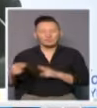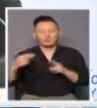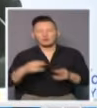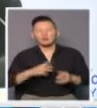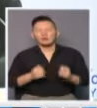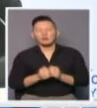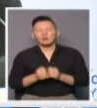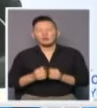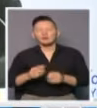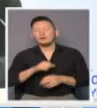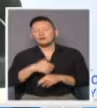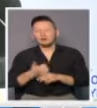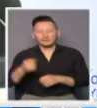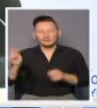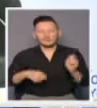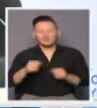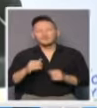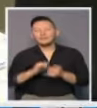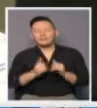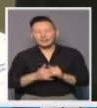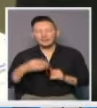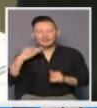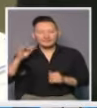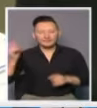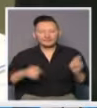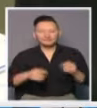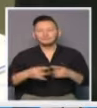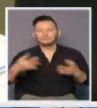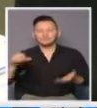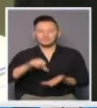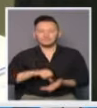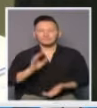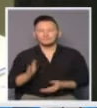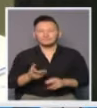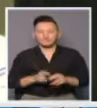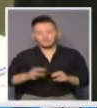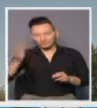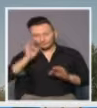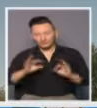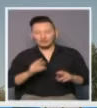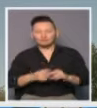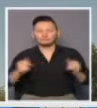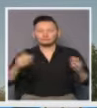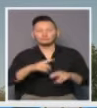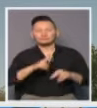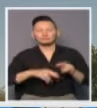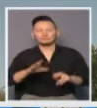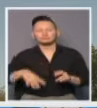архиепископ Уральский и Актюбинский Антоний, который примет участие в праздничном богослужении. Стоит отметить, что собор был построен